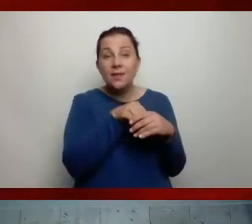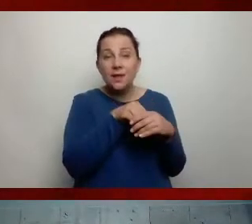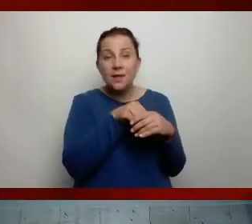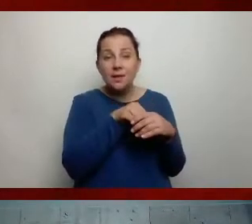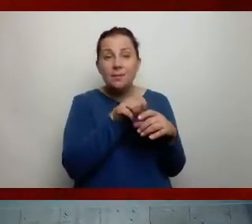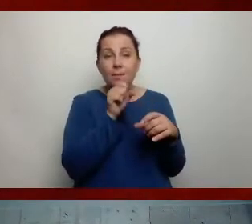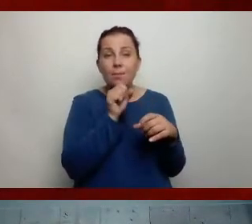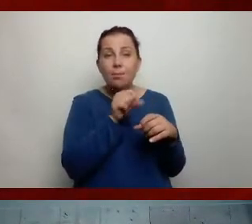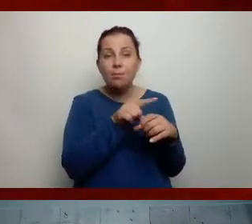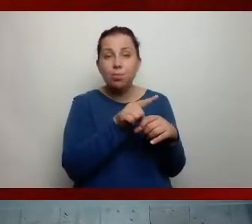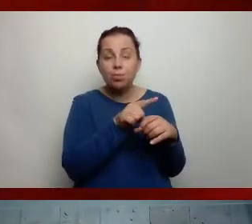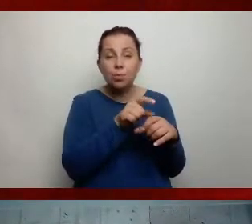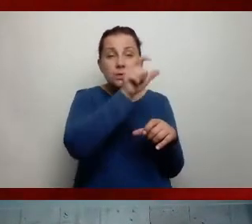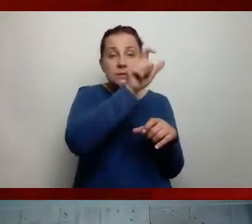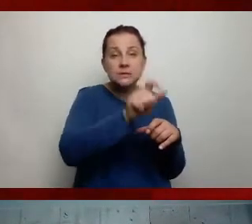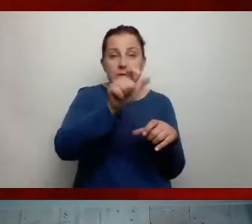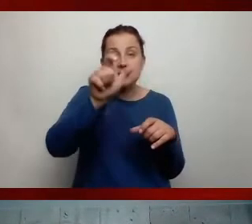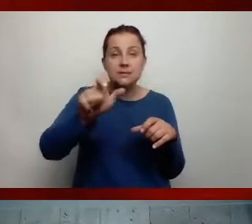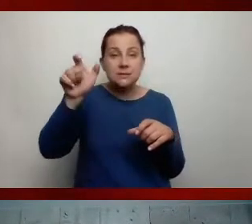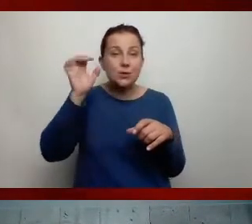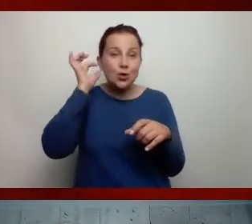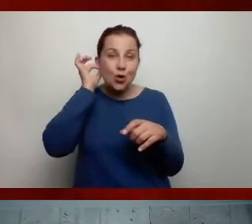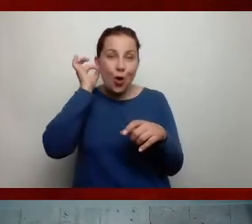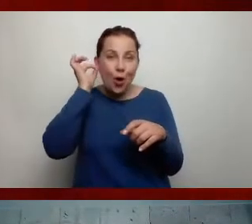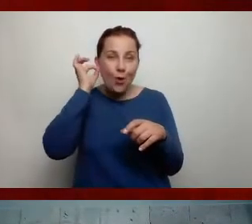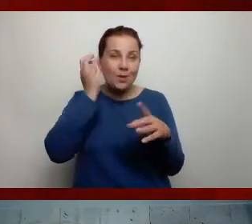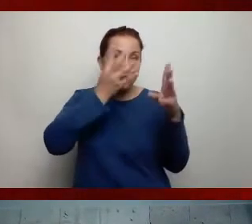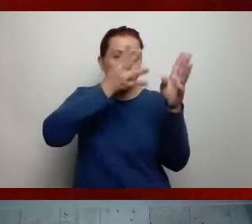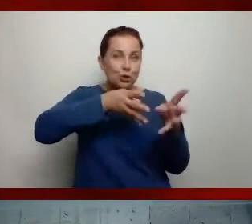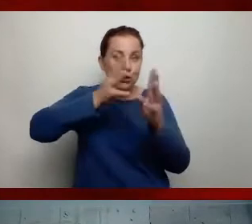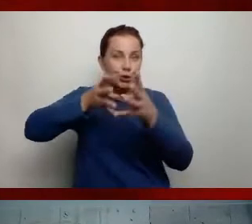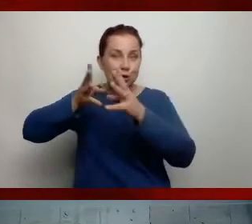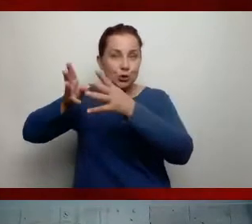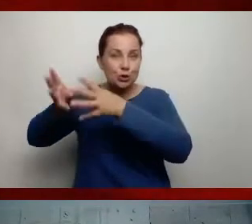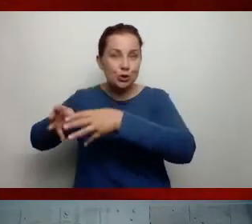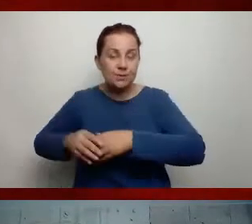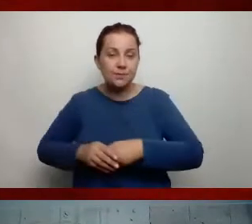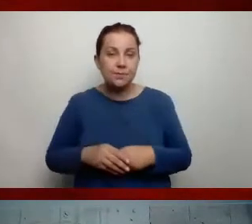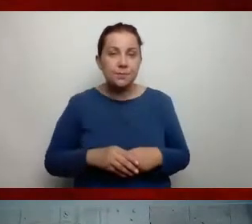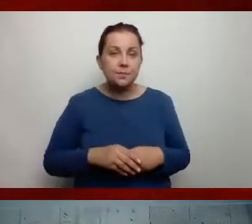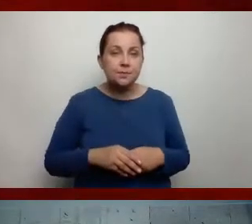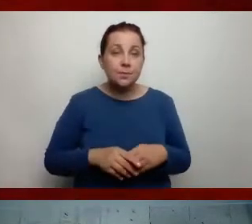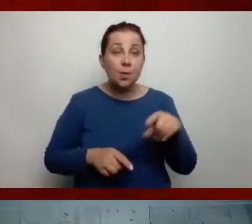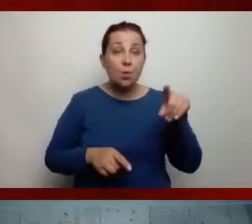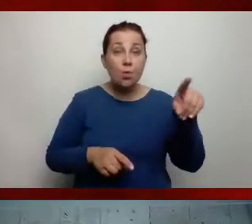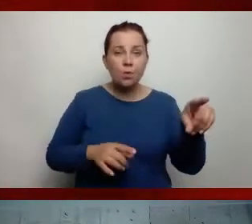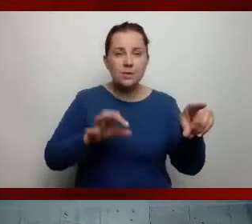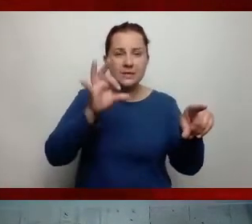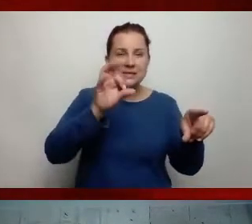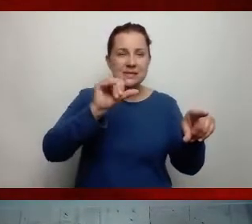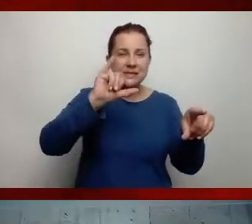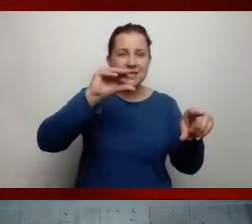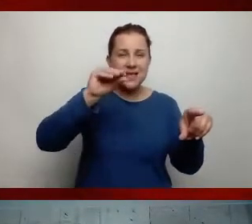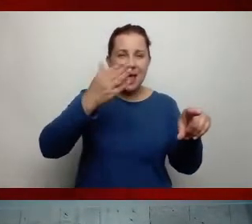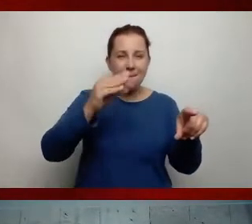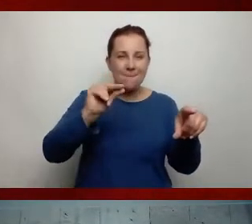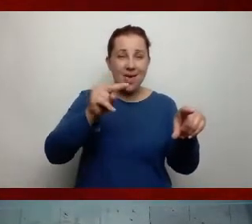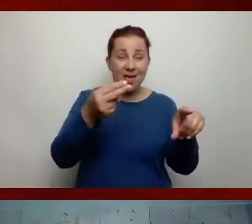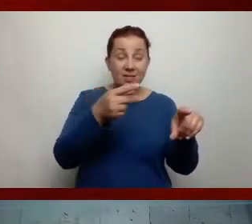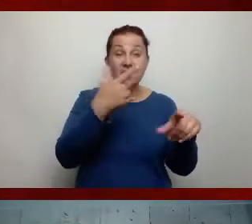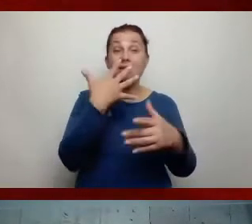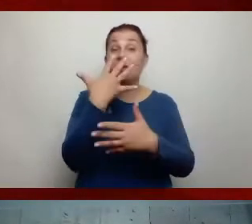zestawem portretów kobiet śpiewanym. I Jörn Simen postanowił wykorzystać na